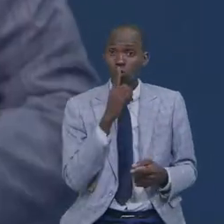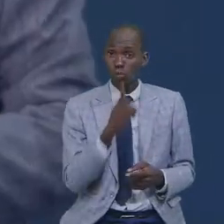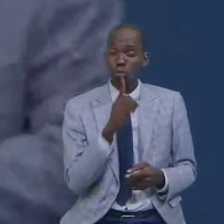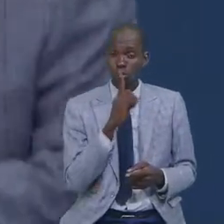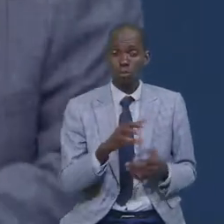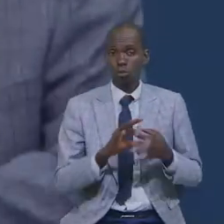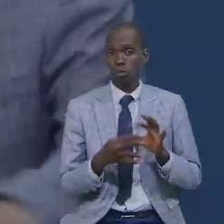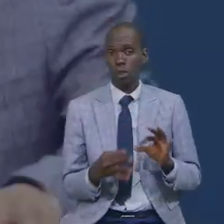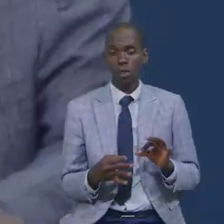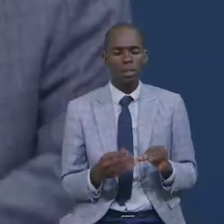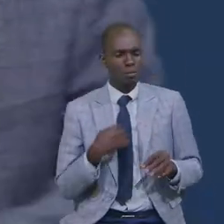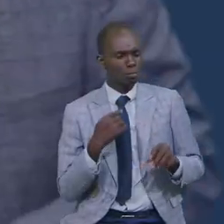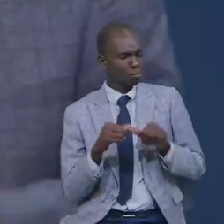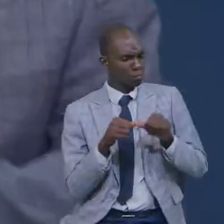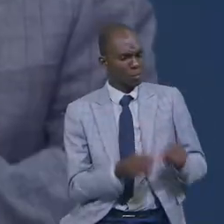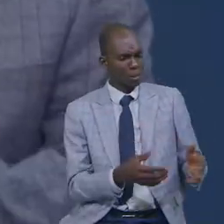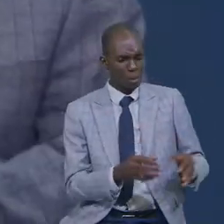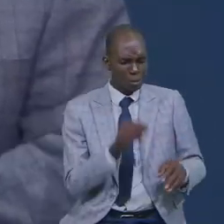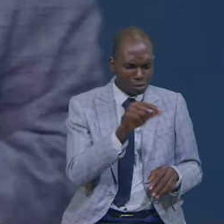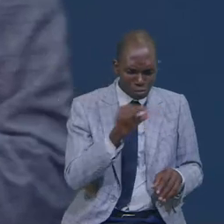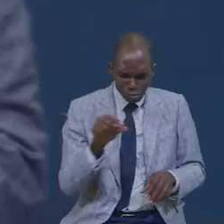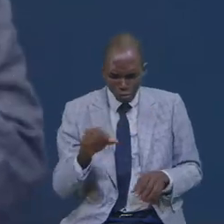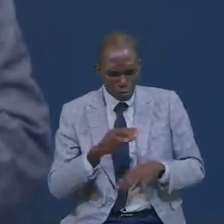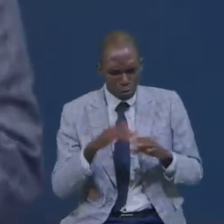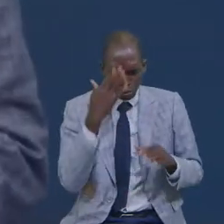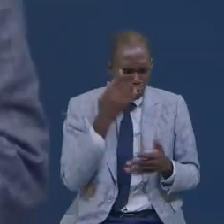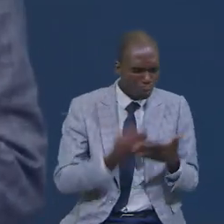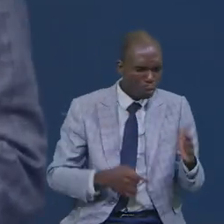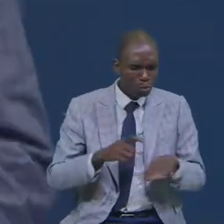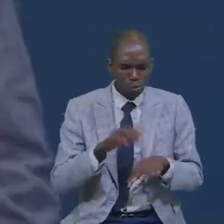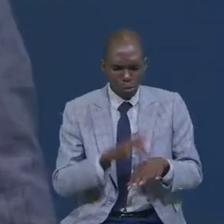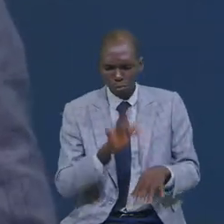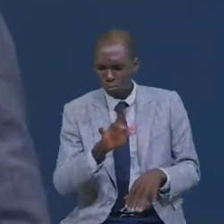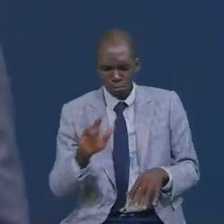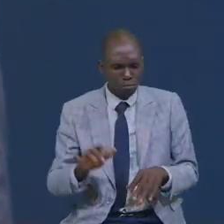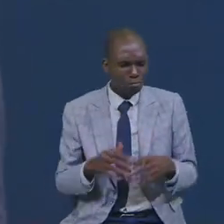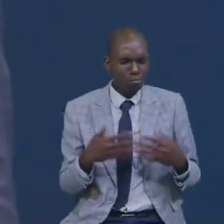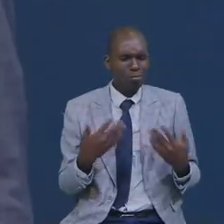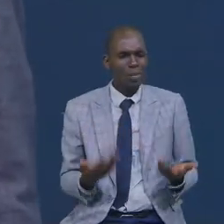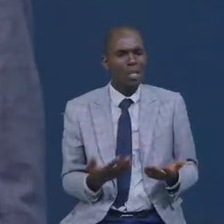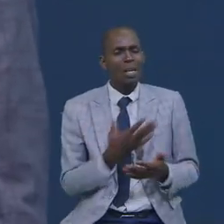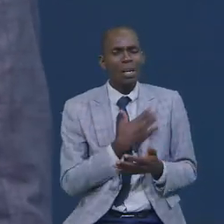j'étais ici j'ai travaillé j'ai touché ceci j'ai touché cela et tout cela